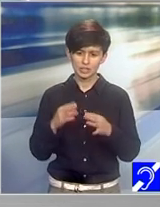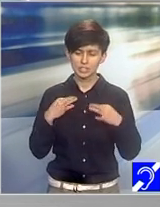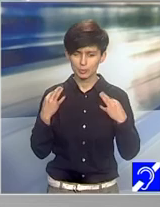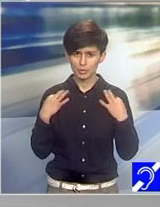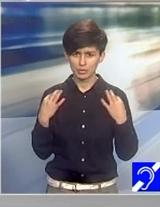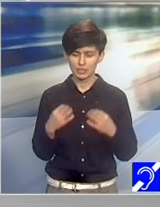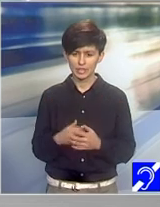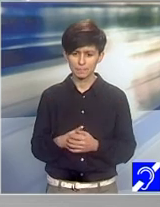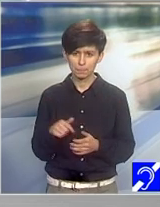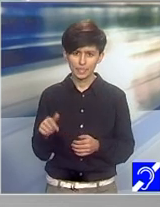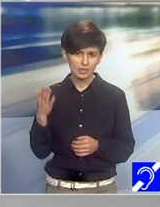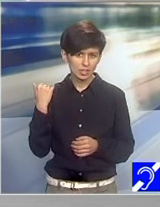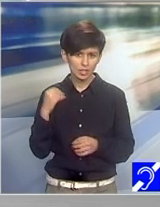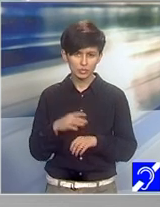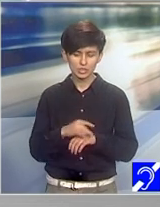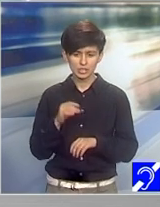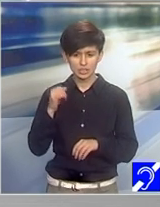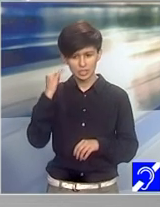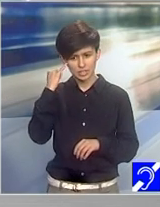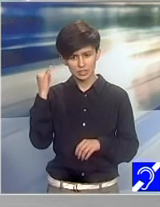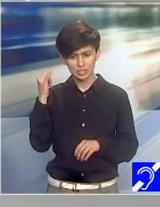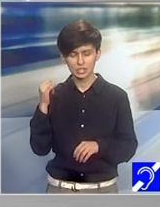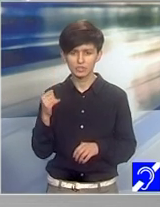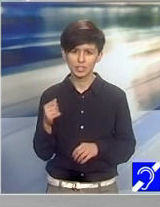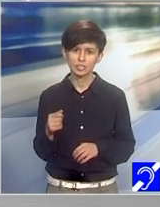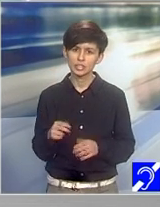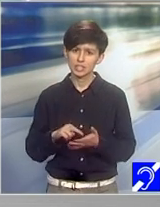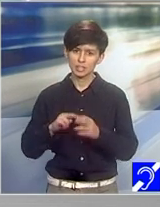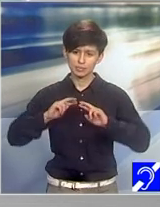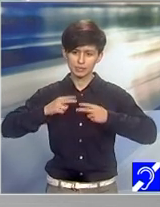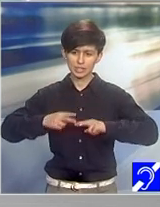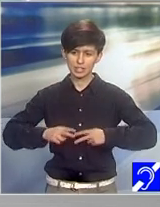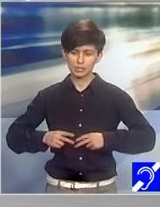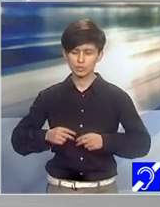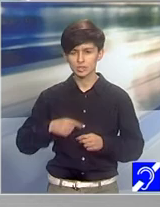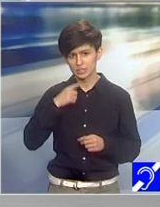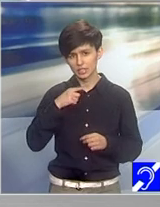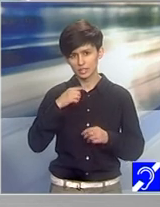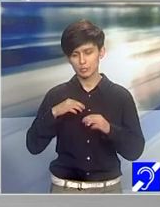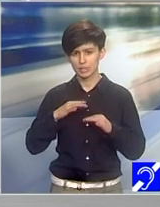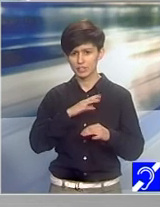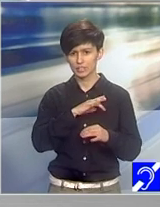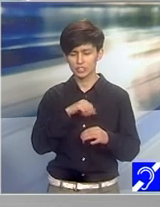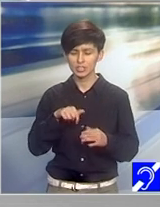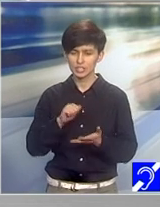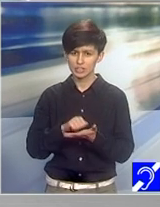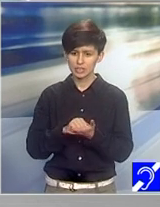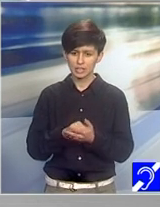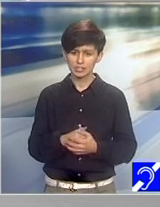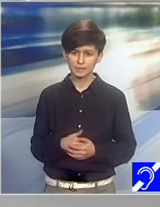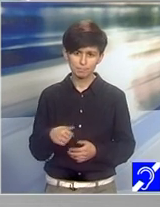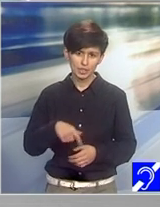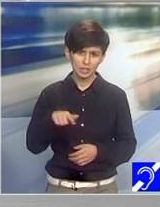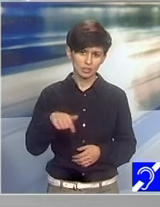și a tradus în limba franceză această carte. Recent a fost anunțați de o doamnă din Italia